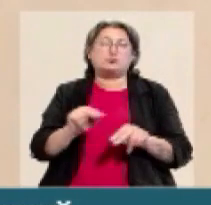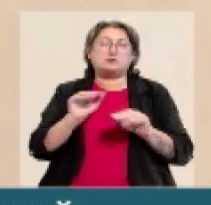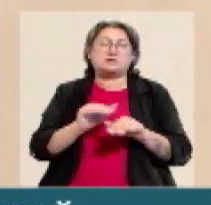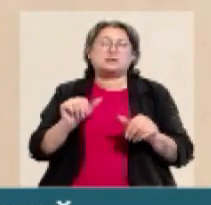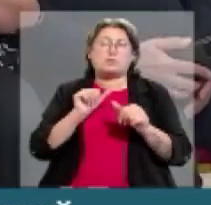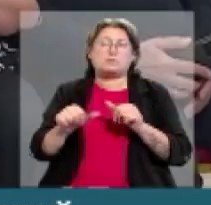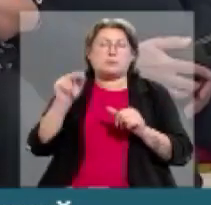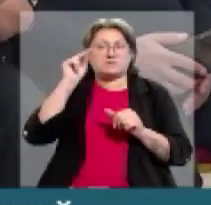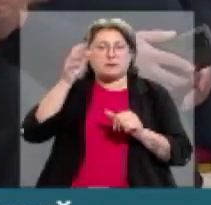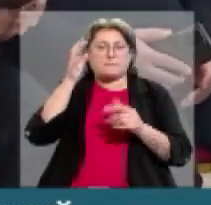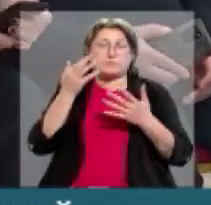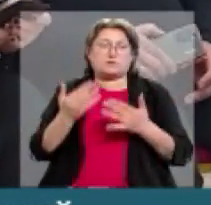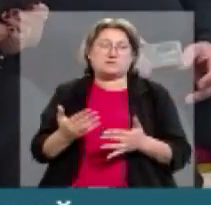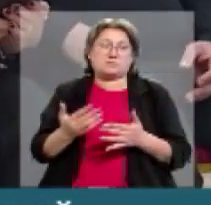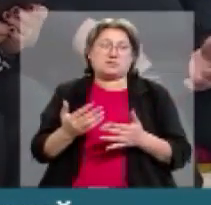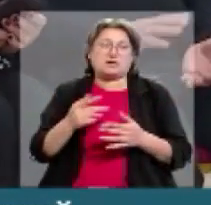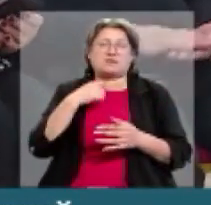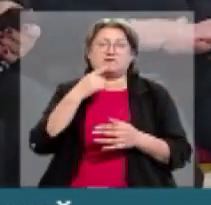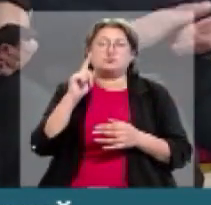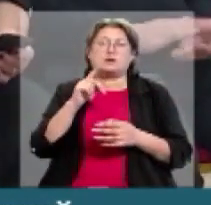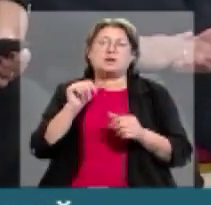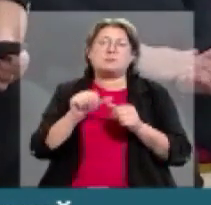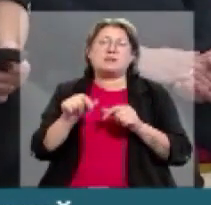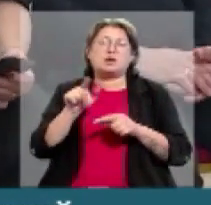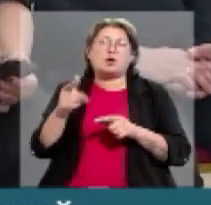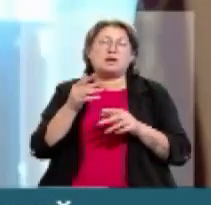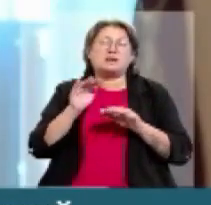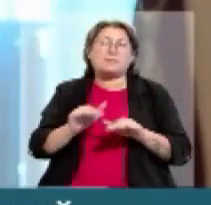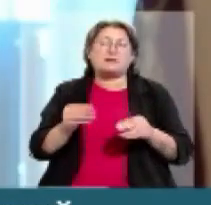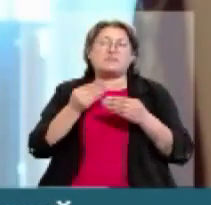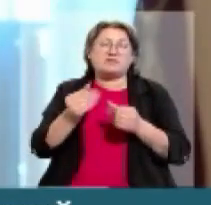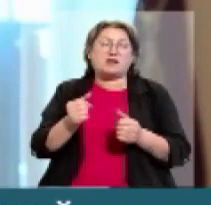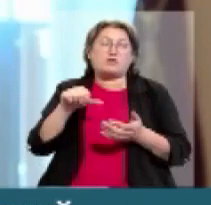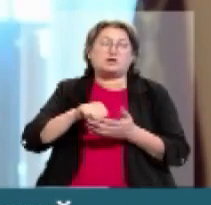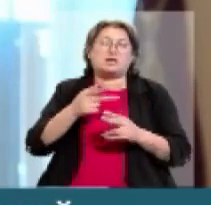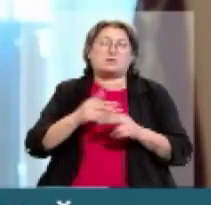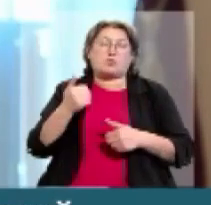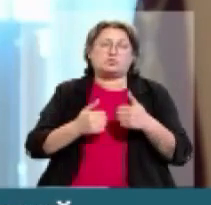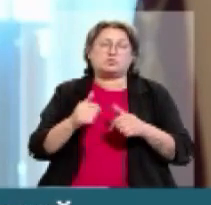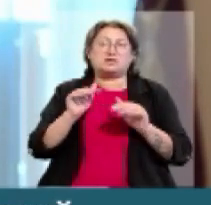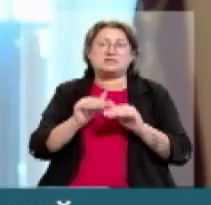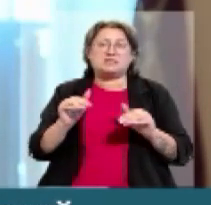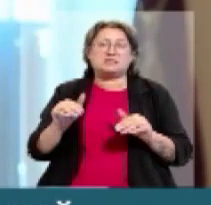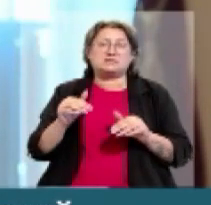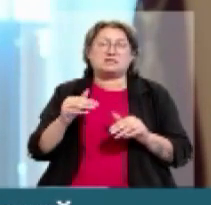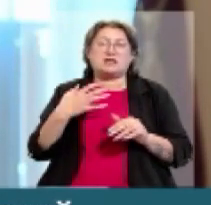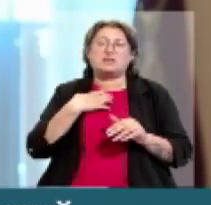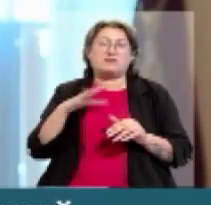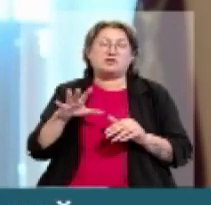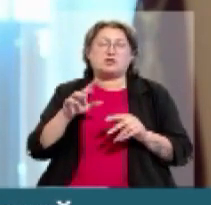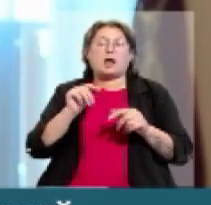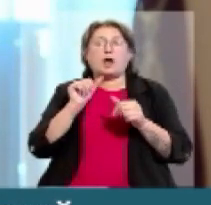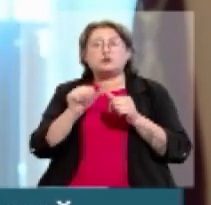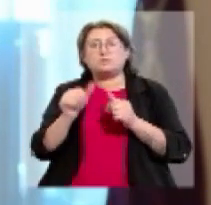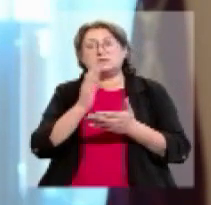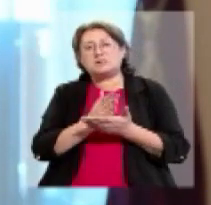с особыми образовательными потребностями. Говорит, что именно ребята вдохновили ее на участие в этом конкурсе. Дети, неважно,